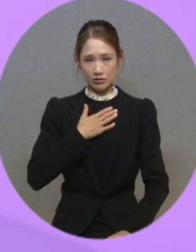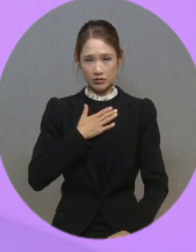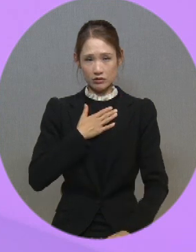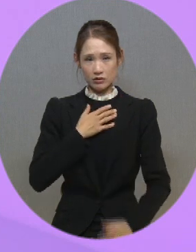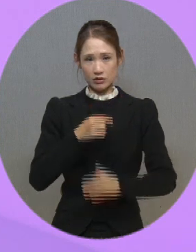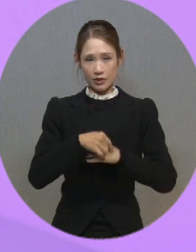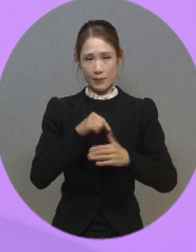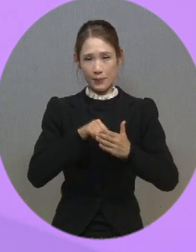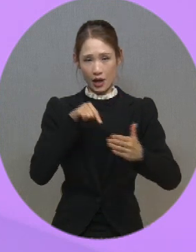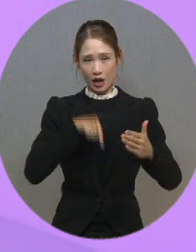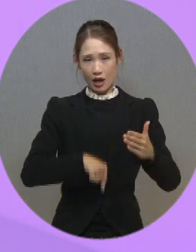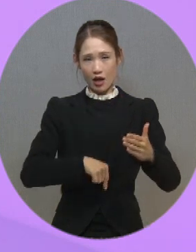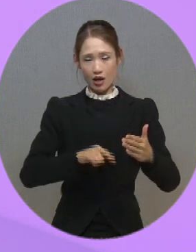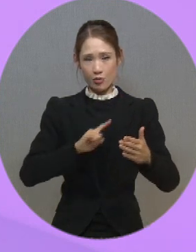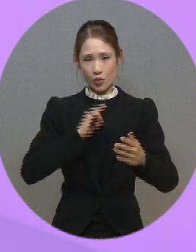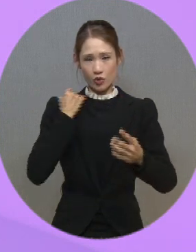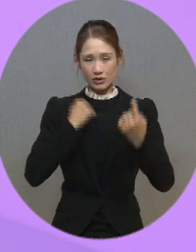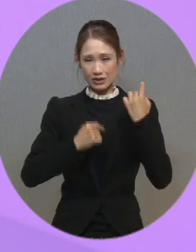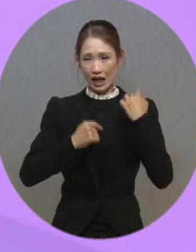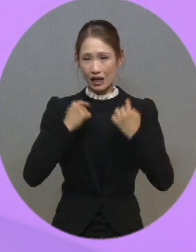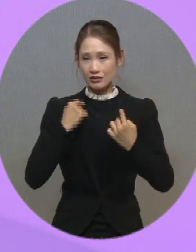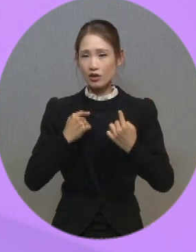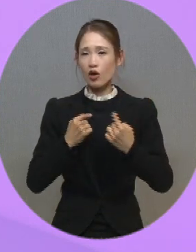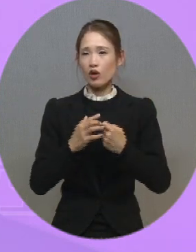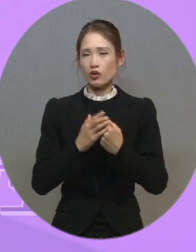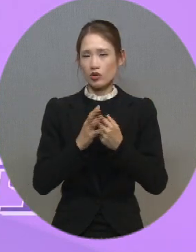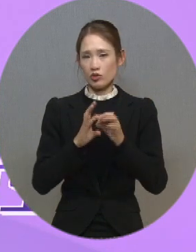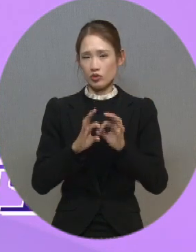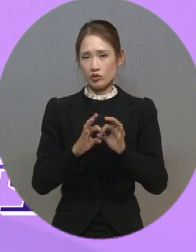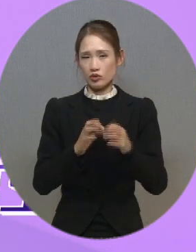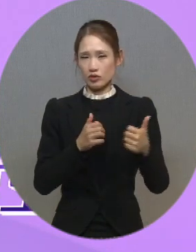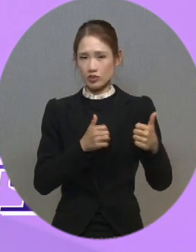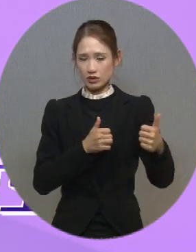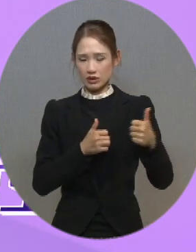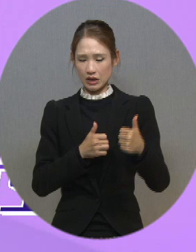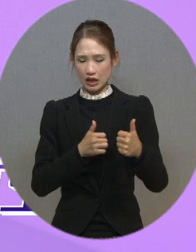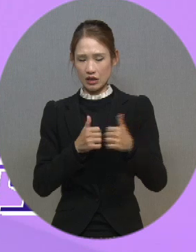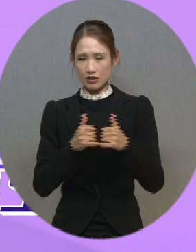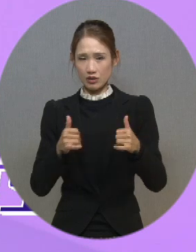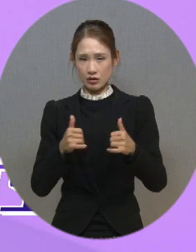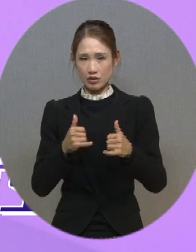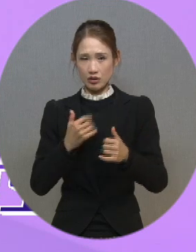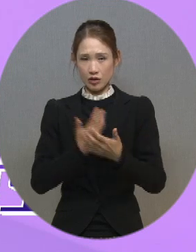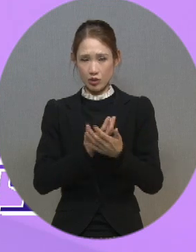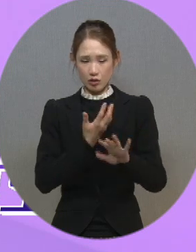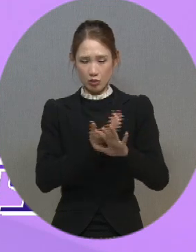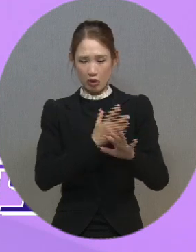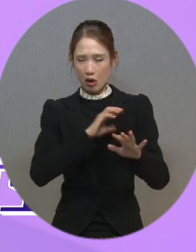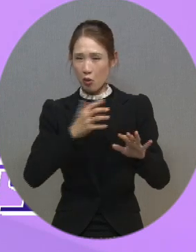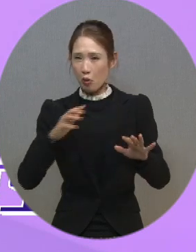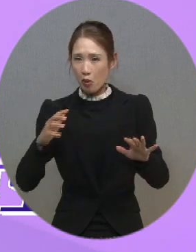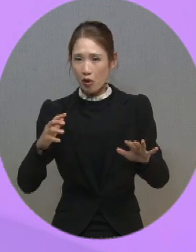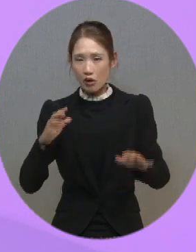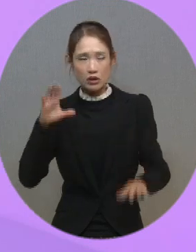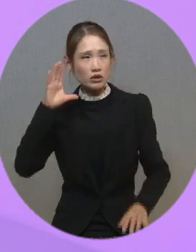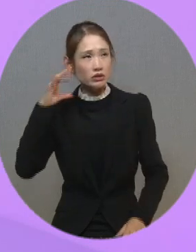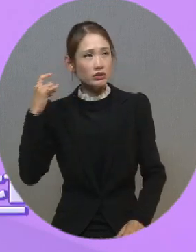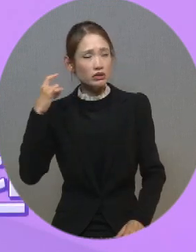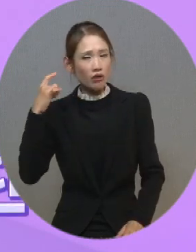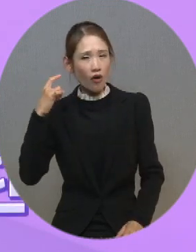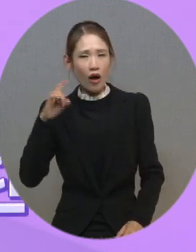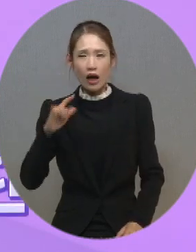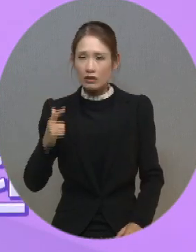제 마음에 있는 어떤 상처들이 건드려져서 내담자의 말을 잘못 왜곡해서 듣는 건 아닌지를 검토하면서